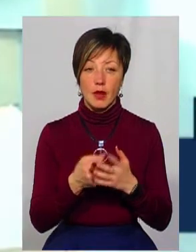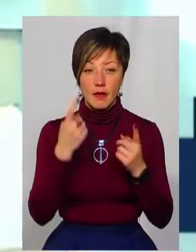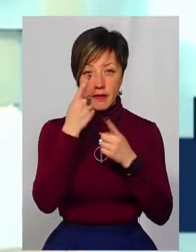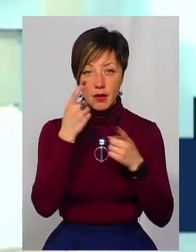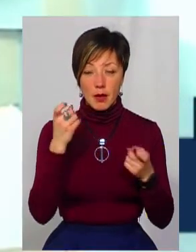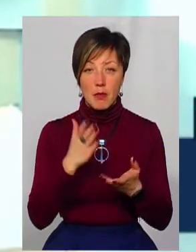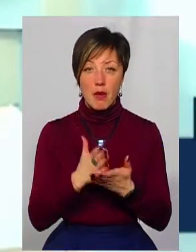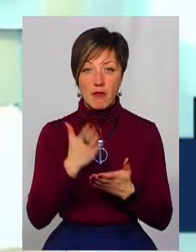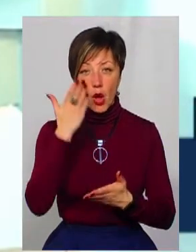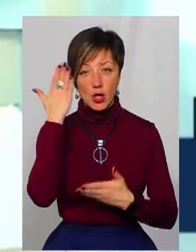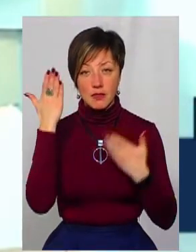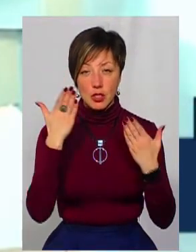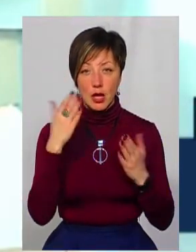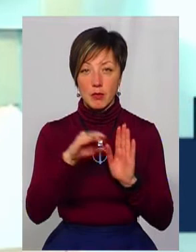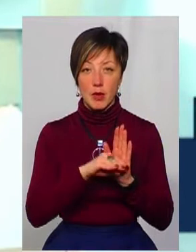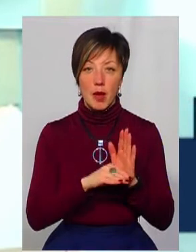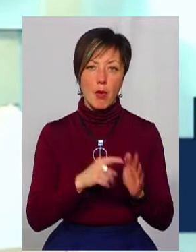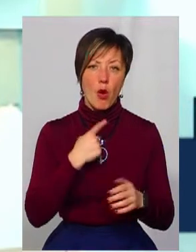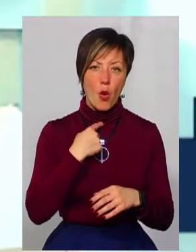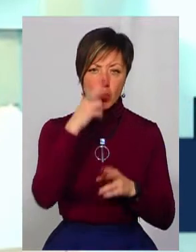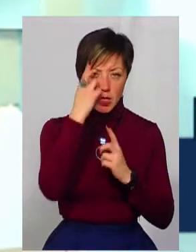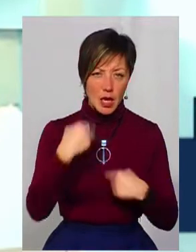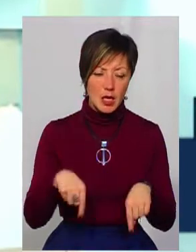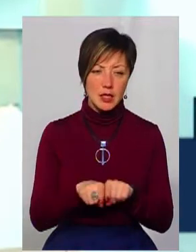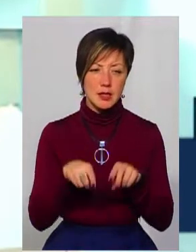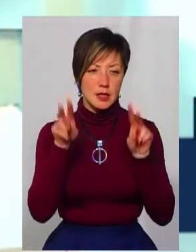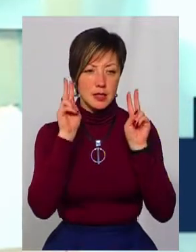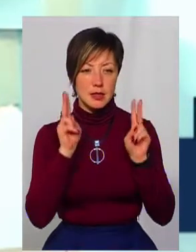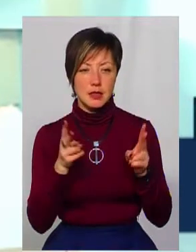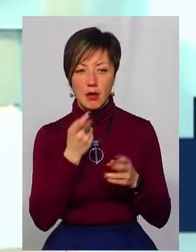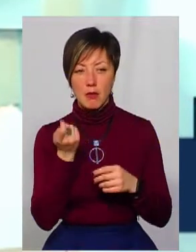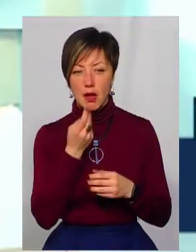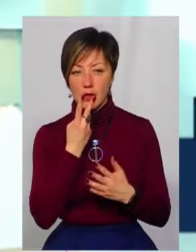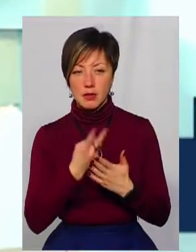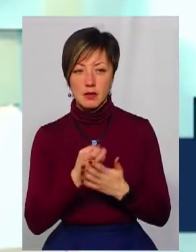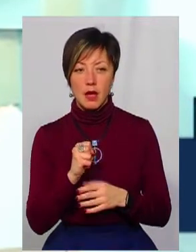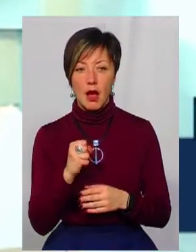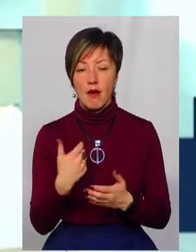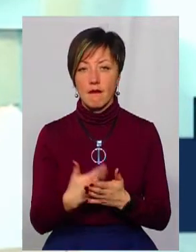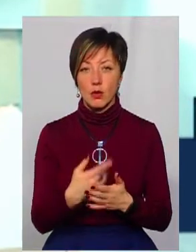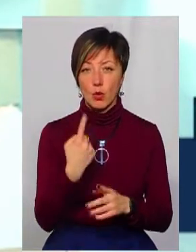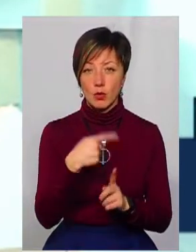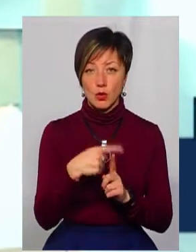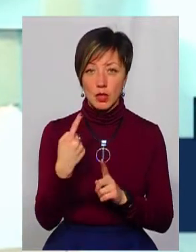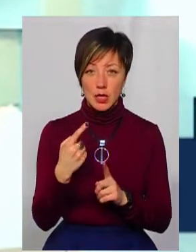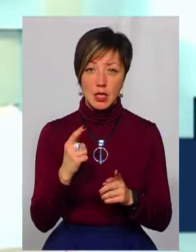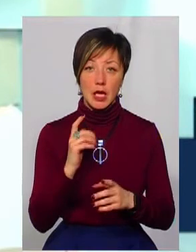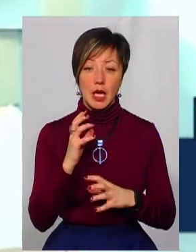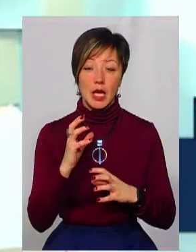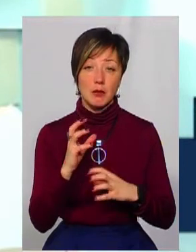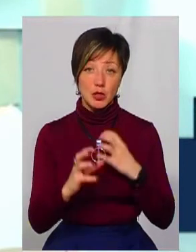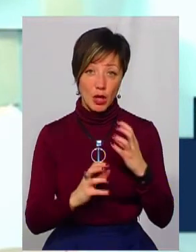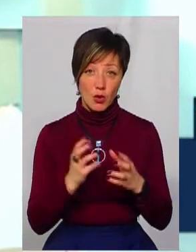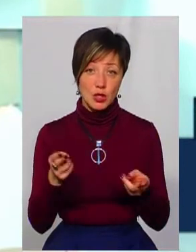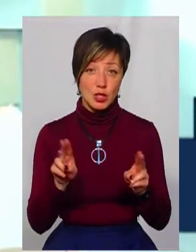ефірі мав розважальні передачі, такі як «Голос нам країни», я не знаю, я мало їх дивився, а от, до прикладу, 1+1 International, який